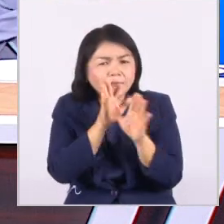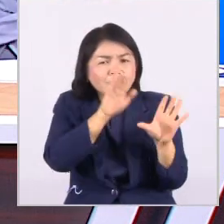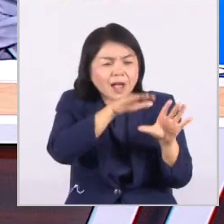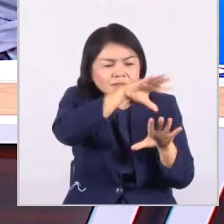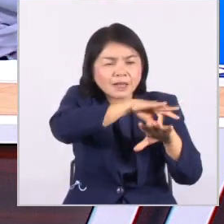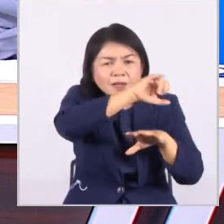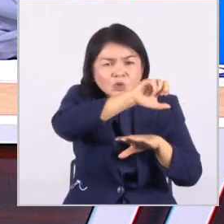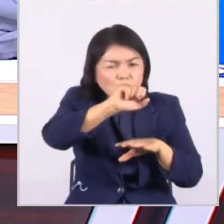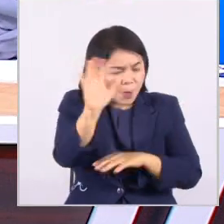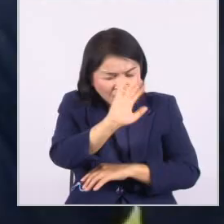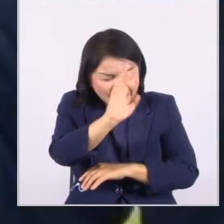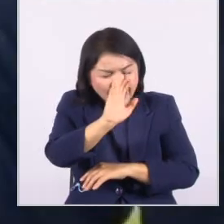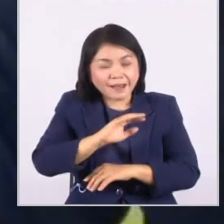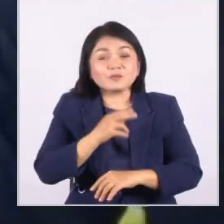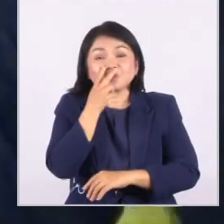าพนี้กันค่ะ